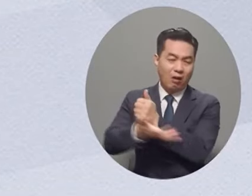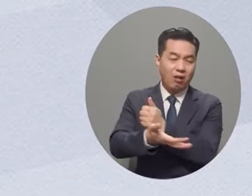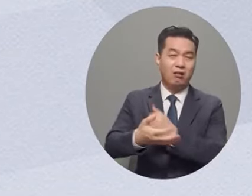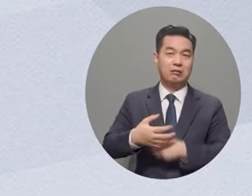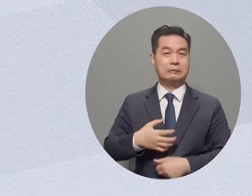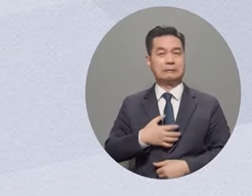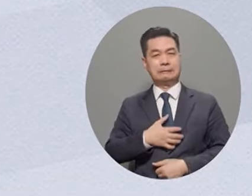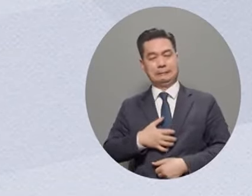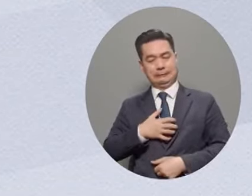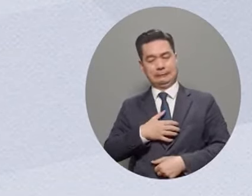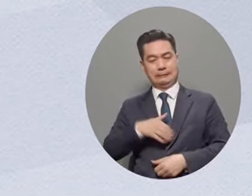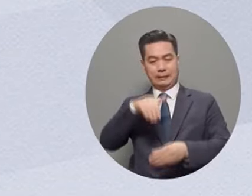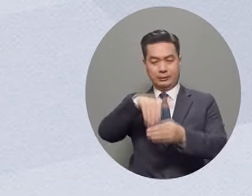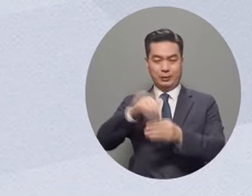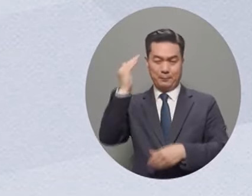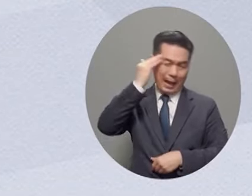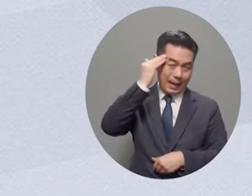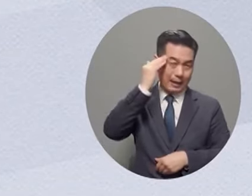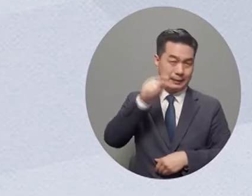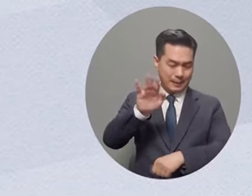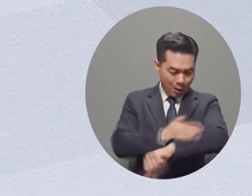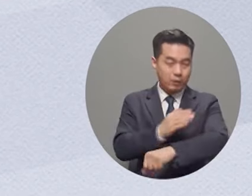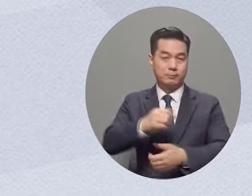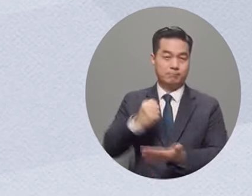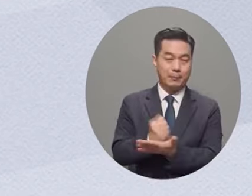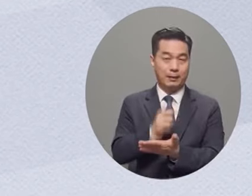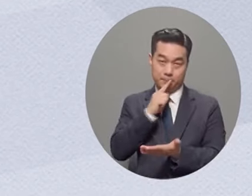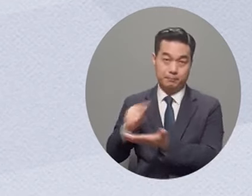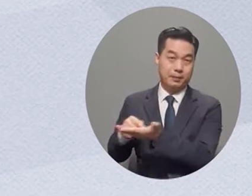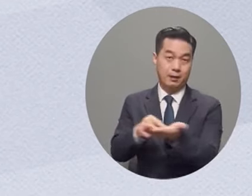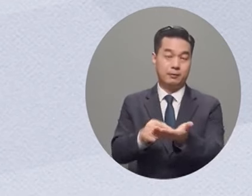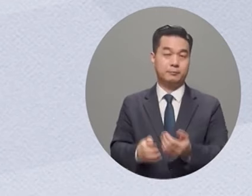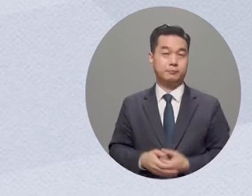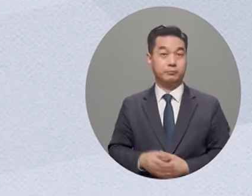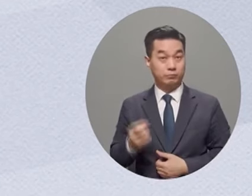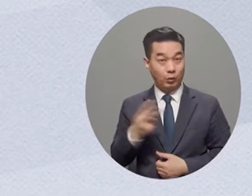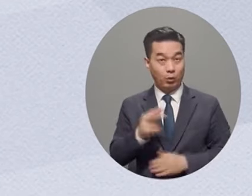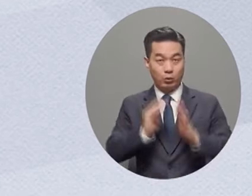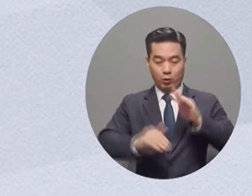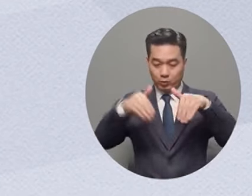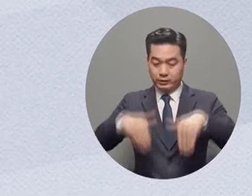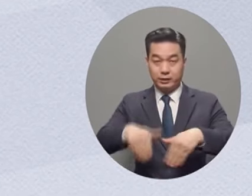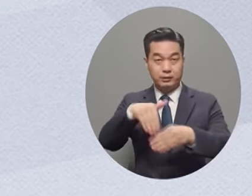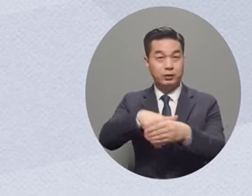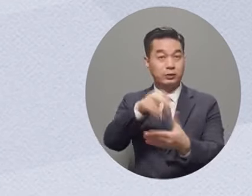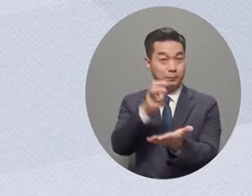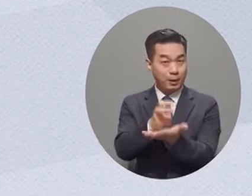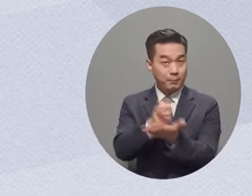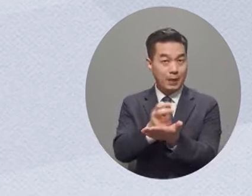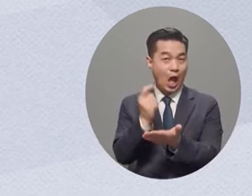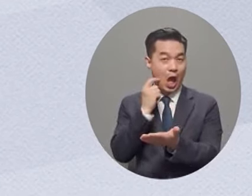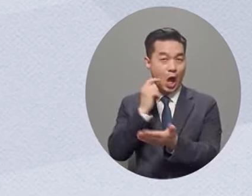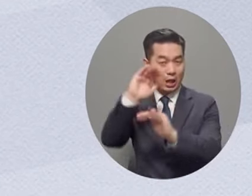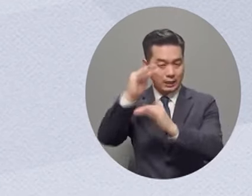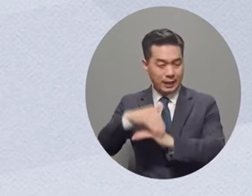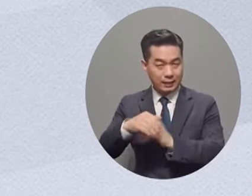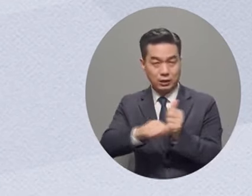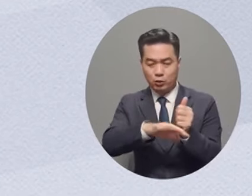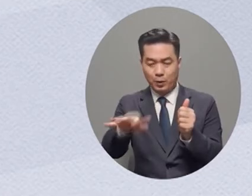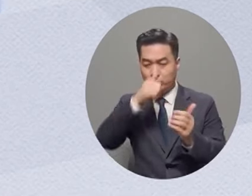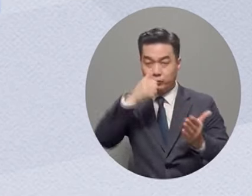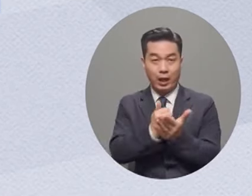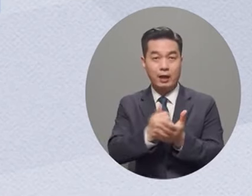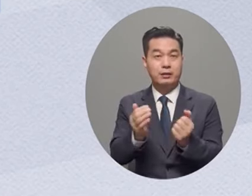미치는 선거 방해 행위라고 주장했습니다 나아가 공직 선거법상 허위 사실 포행 이라며